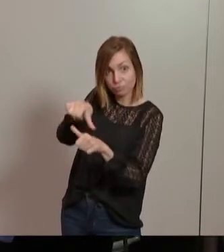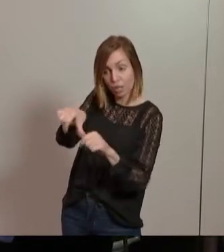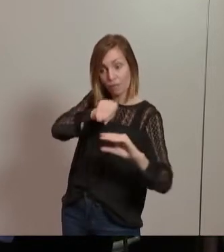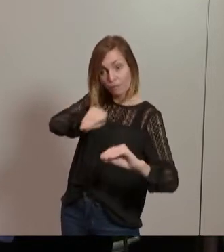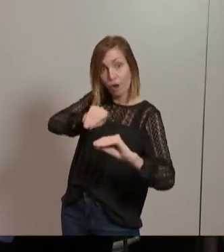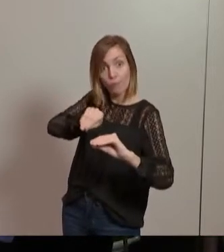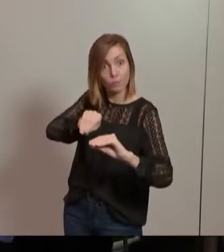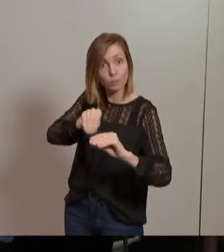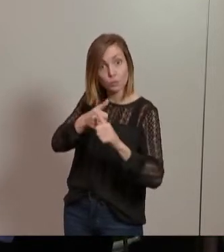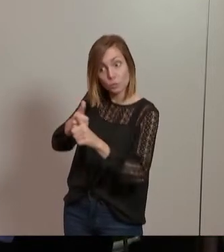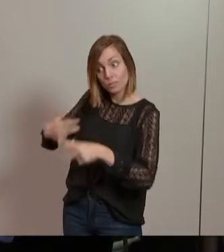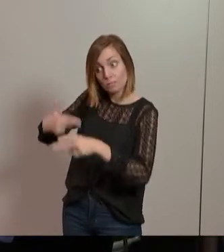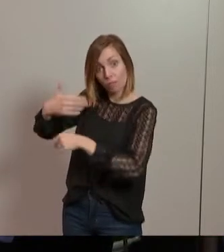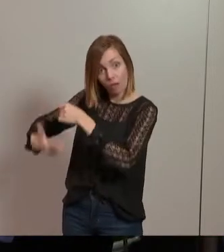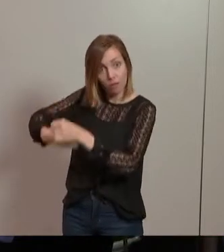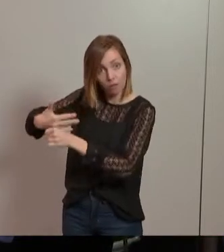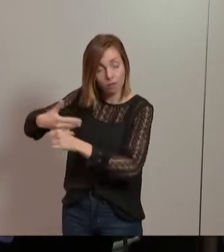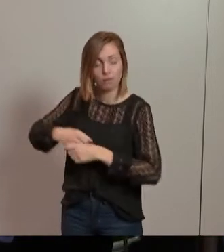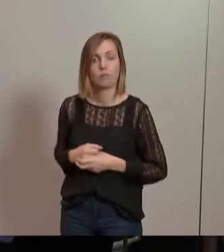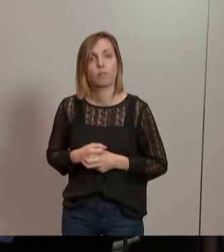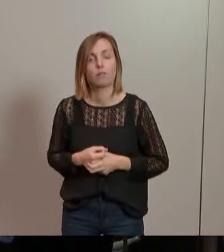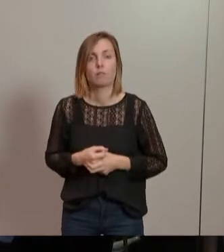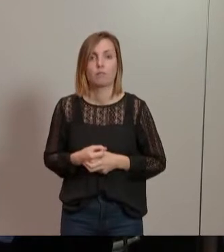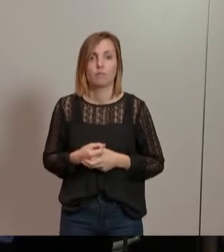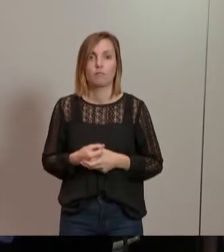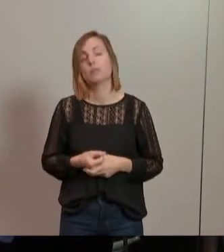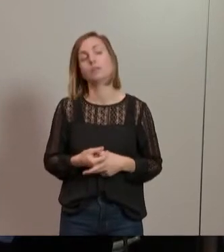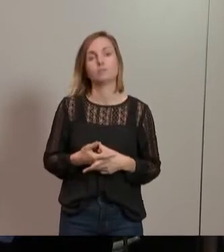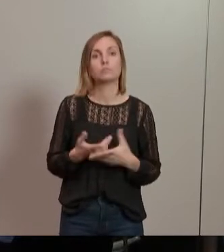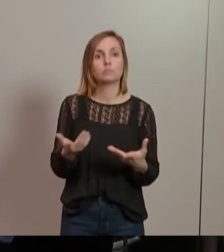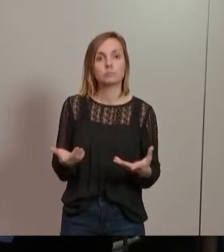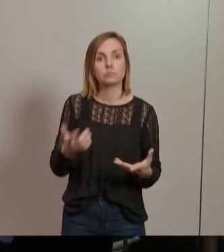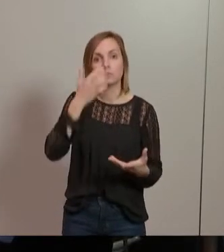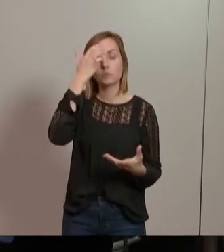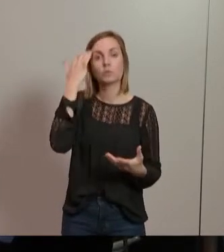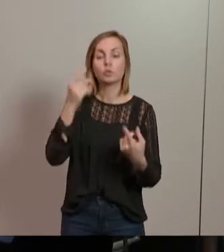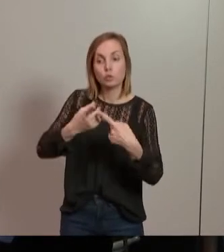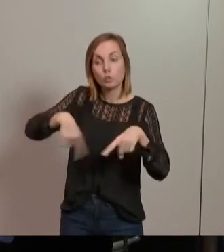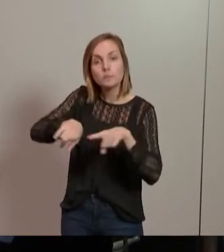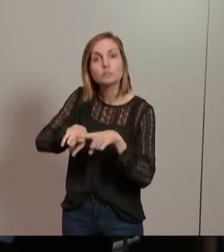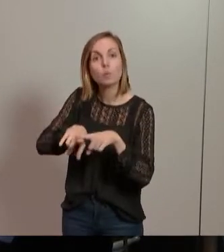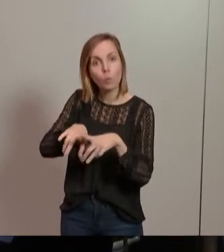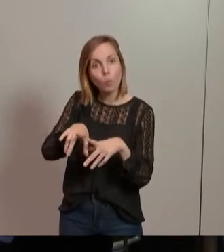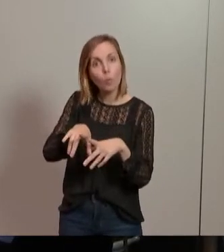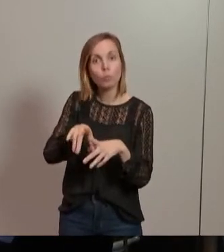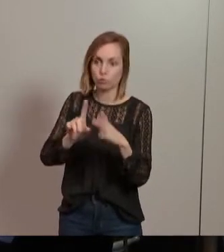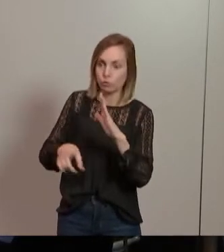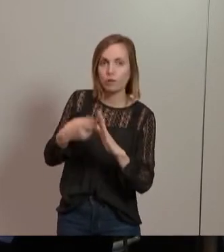du nouveau mandat municipal. Alors, on a renouvelé la composition de cette commission